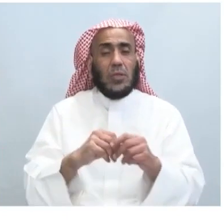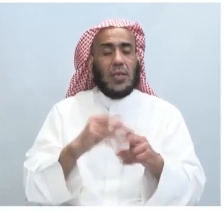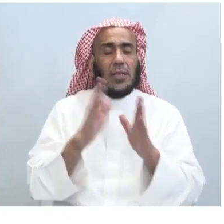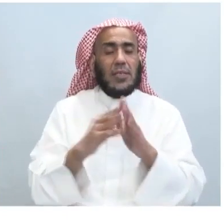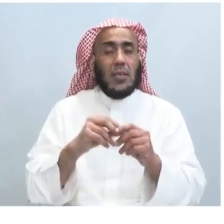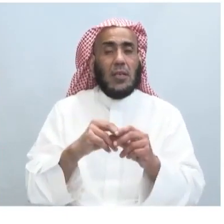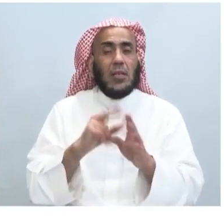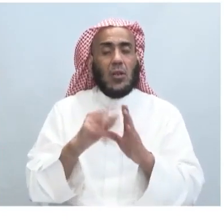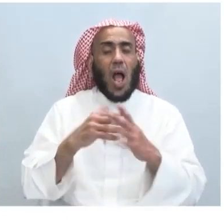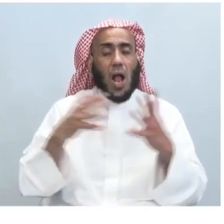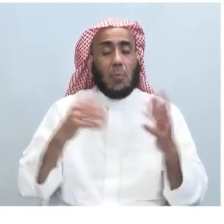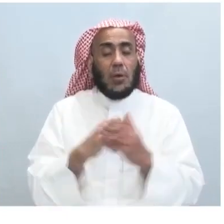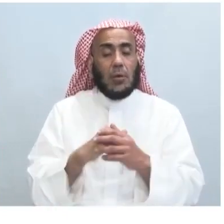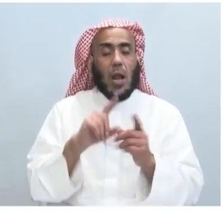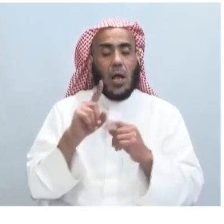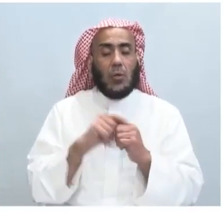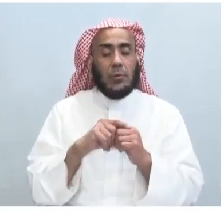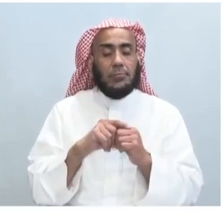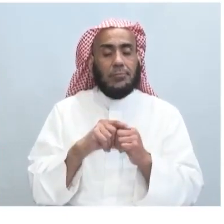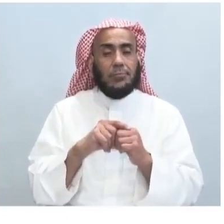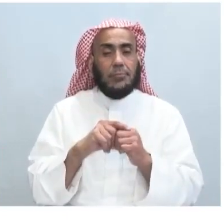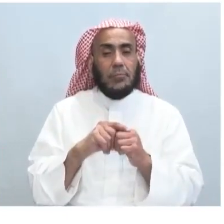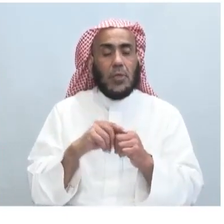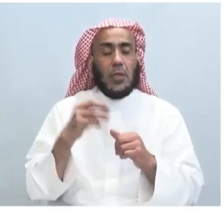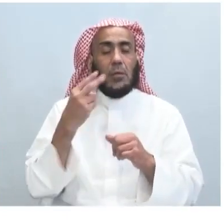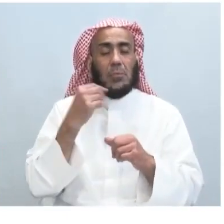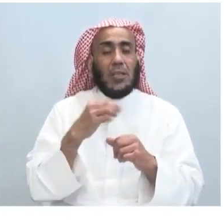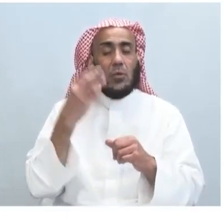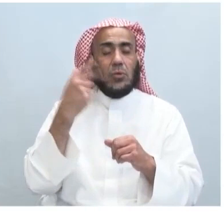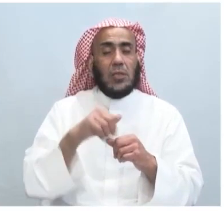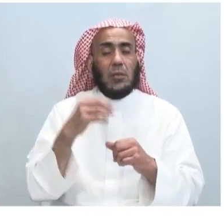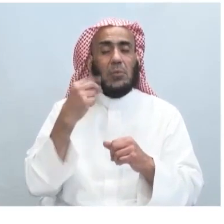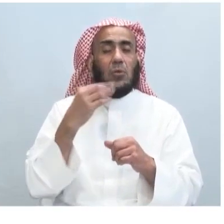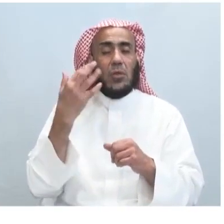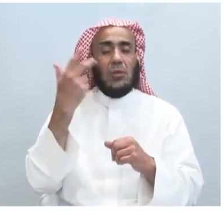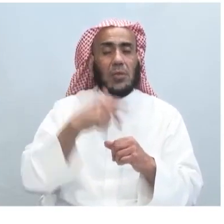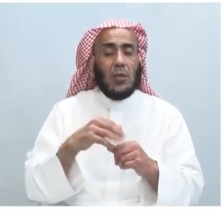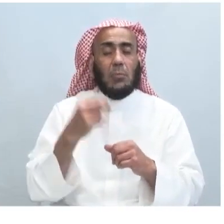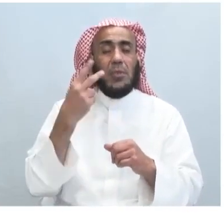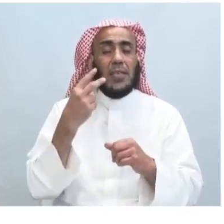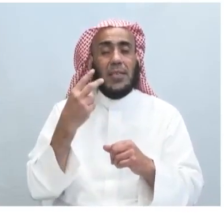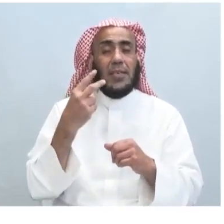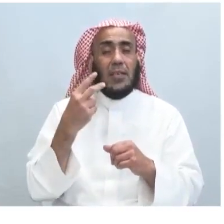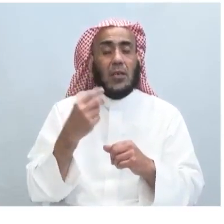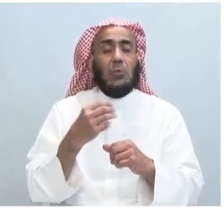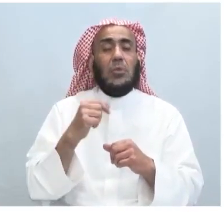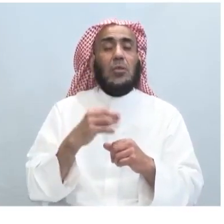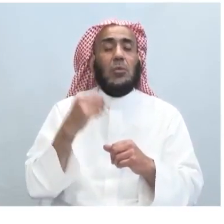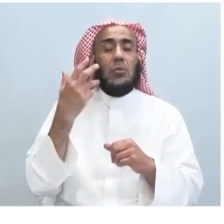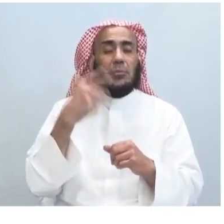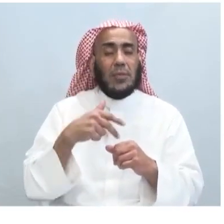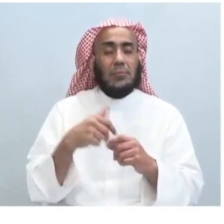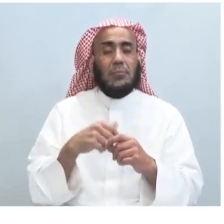النواتج اكبر لاحظ هنا 263 273 273 هنا